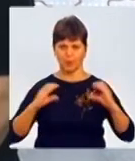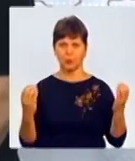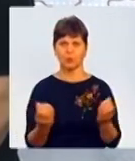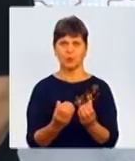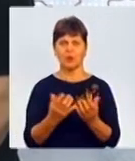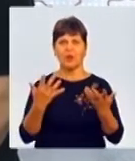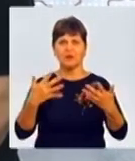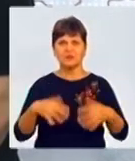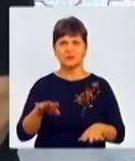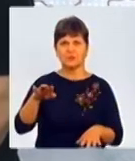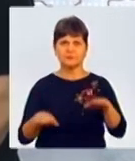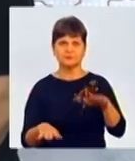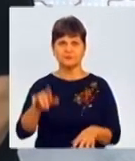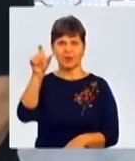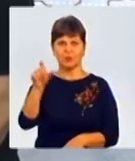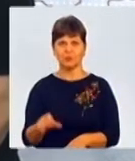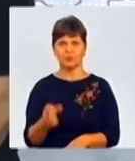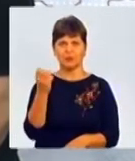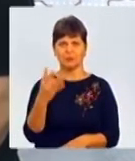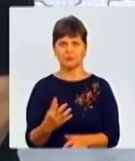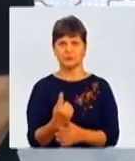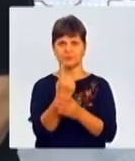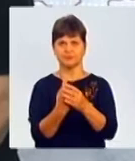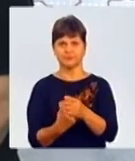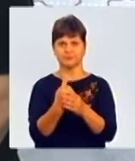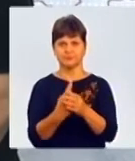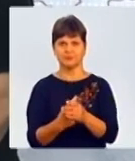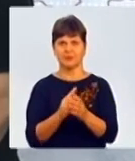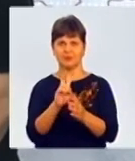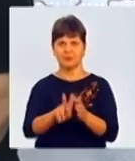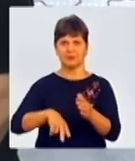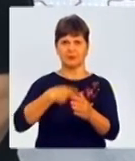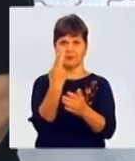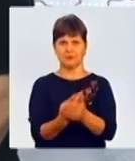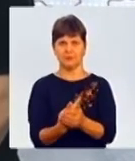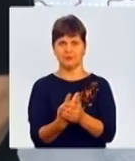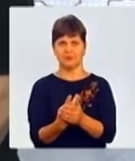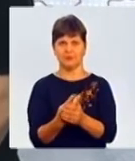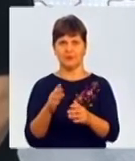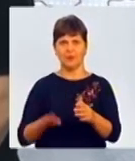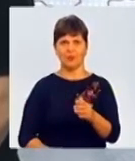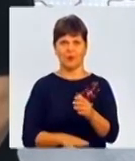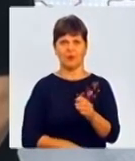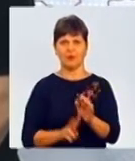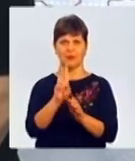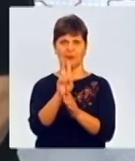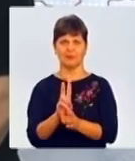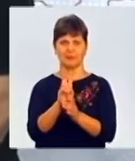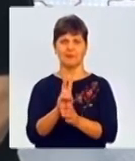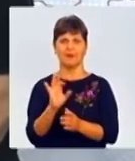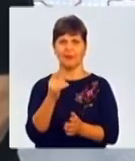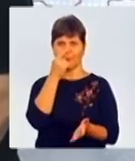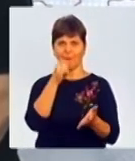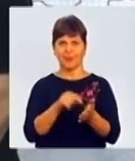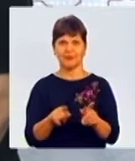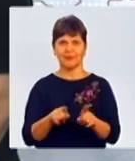втрачається рівновага, і людина просто стає поплавком, тобто догори ногами, опиняється в воді. І були такі